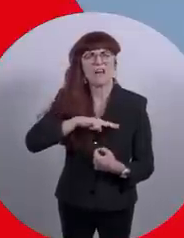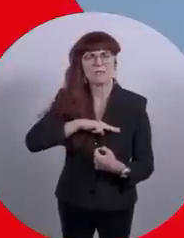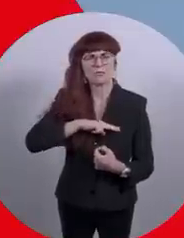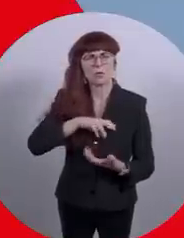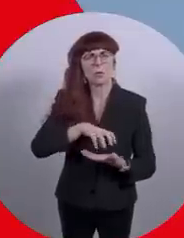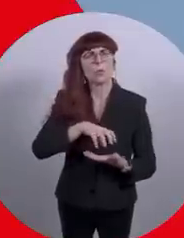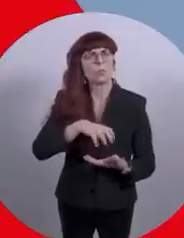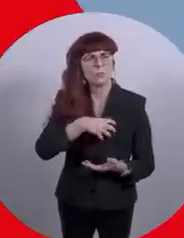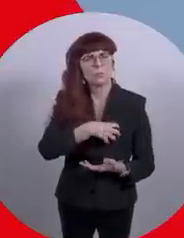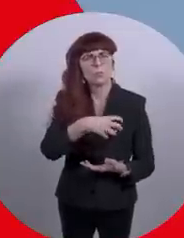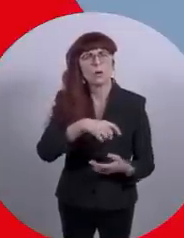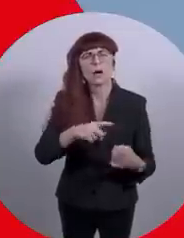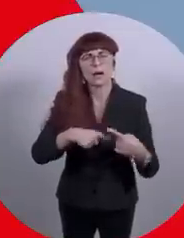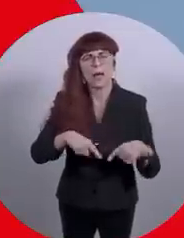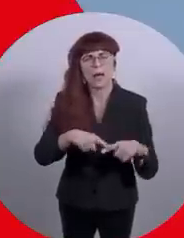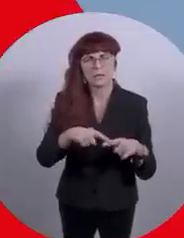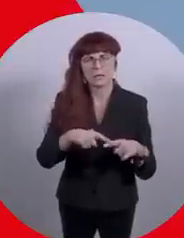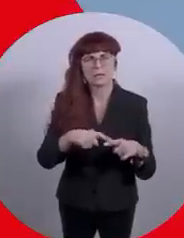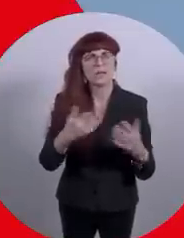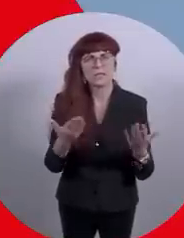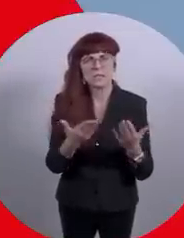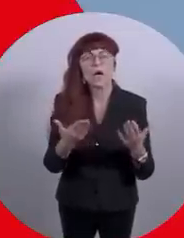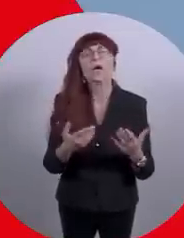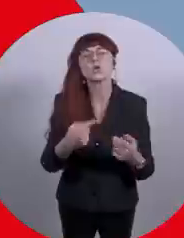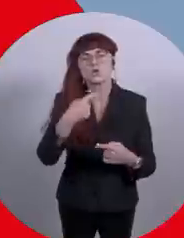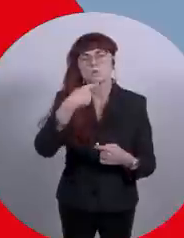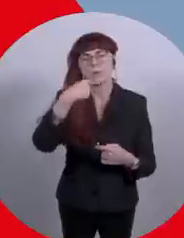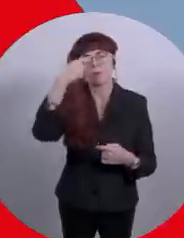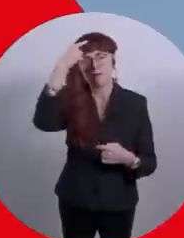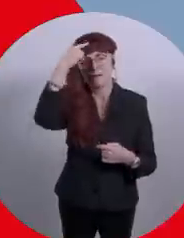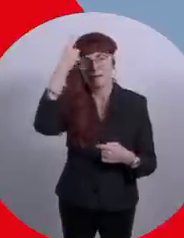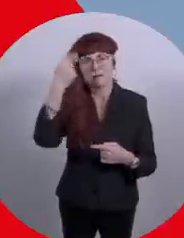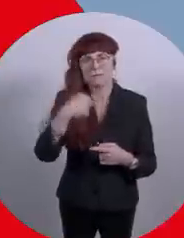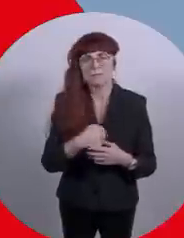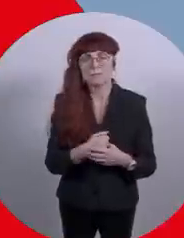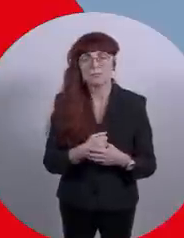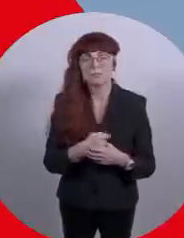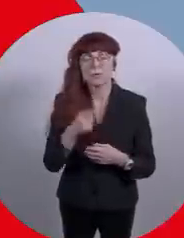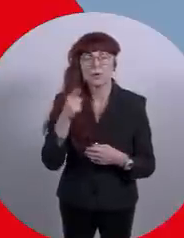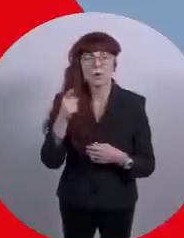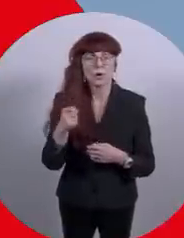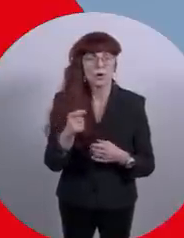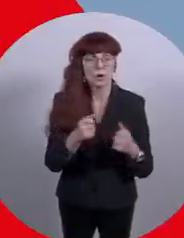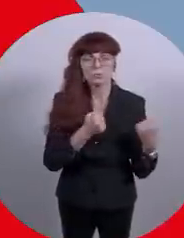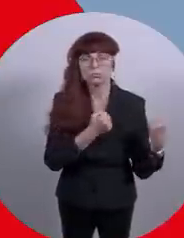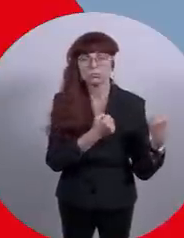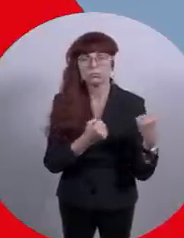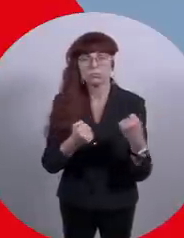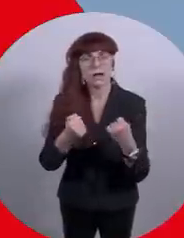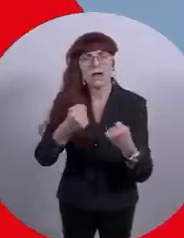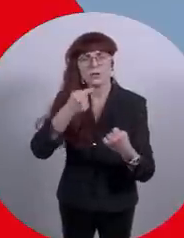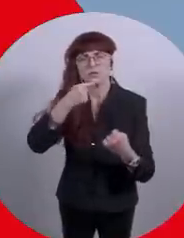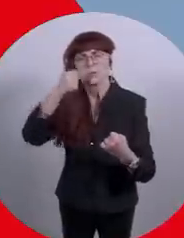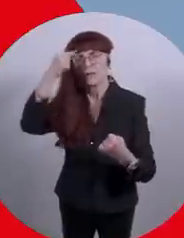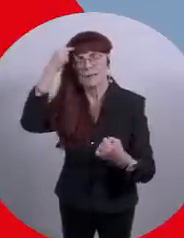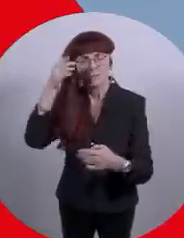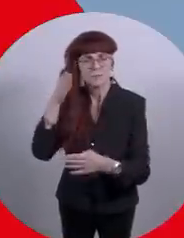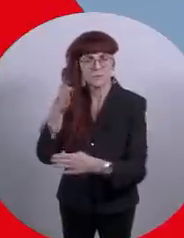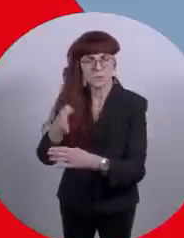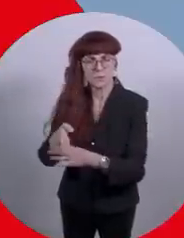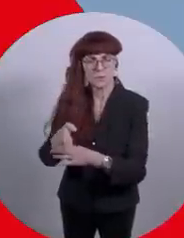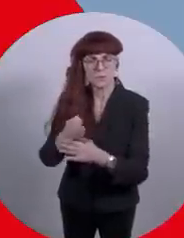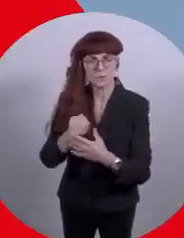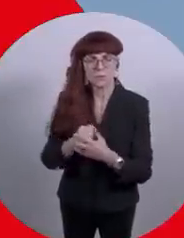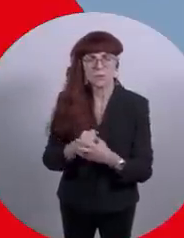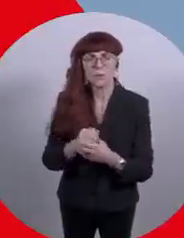für die Spitäler bin nach Oberwart gefahren hab das Spital dort vor Ort besucht bin